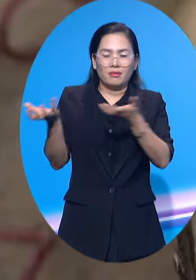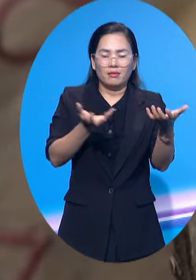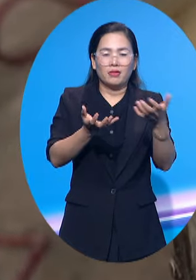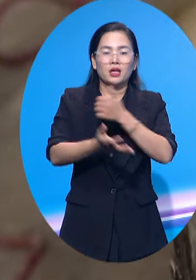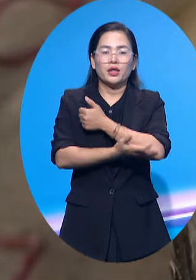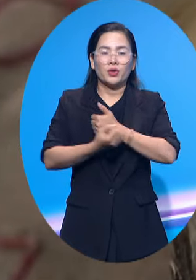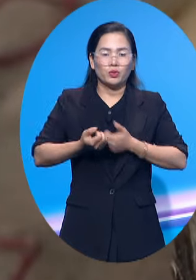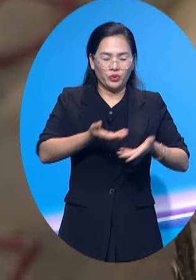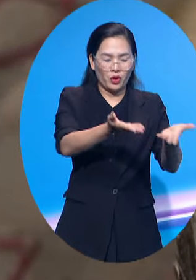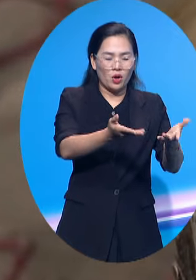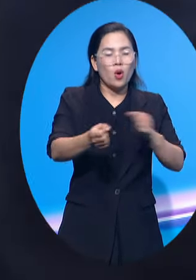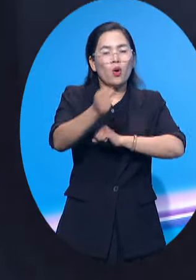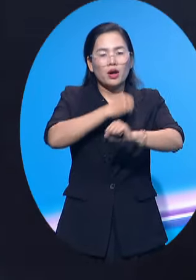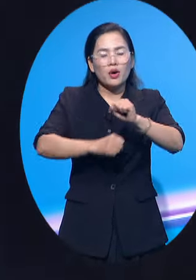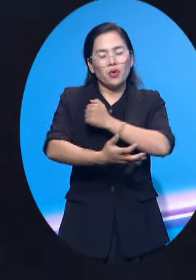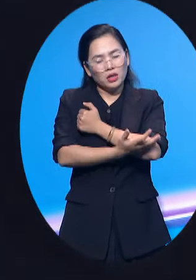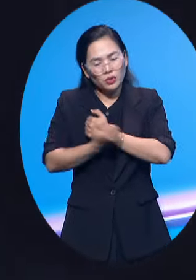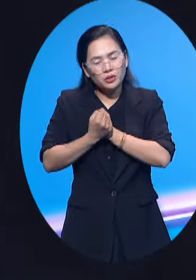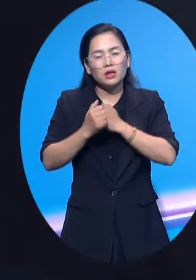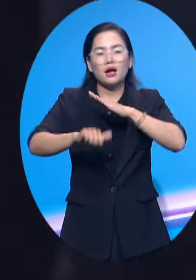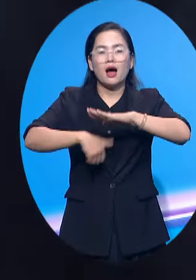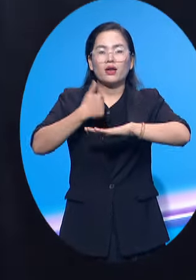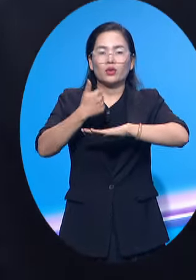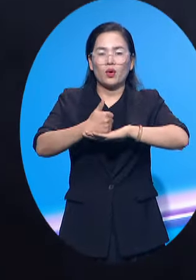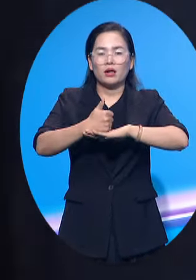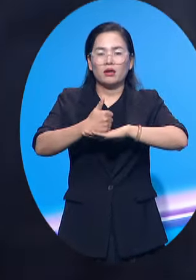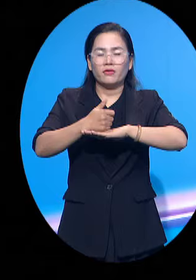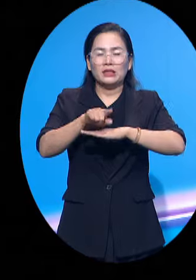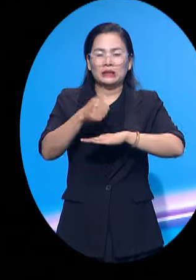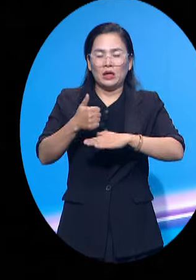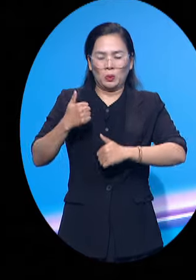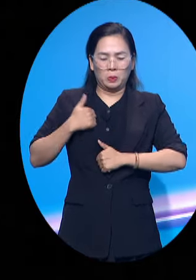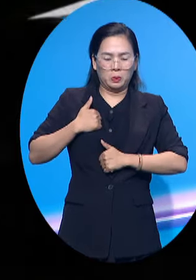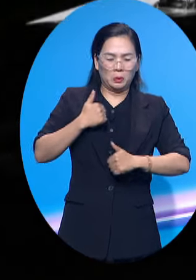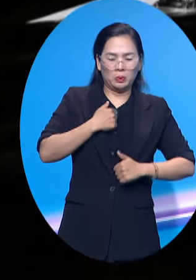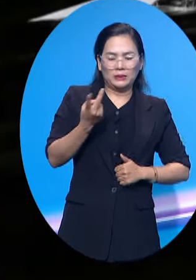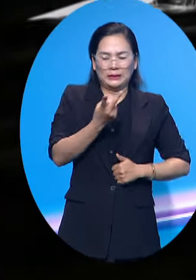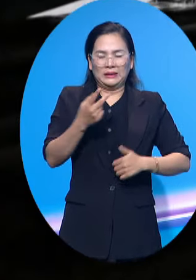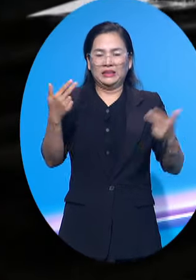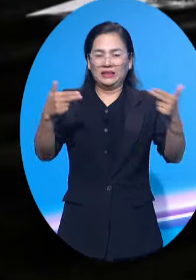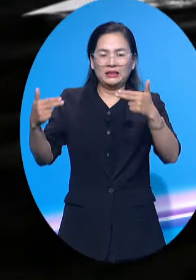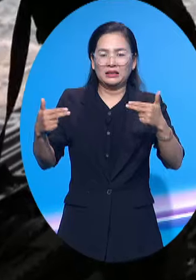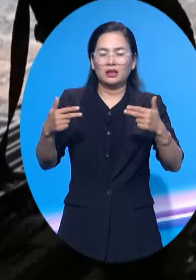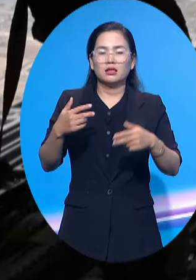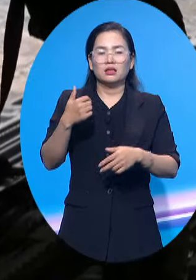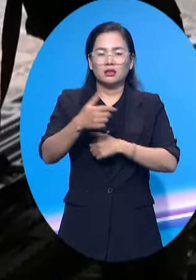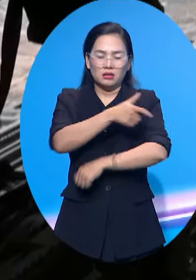Gaza, nhằm giúp hoạt động cứu trợ diễn ra an toàn hơn sau các vụ tấn công khiến nhiều nhân viên thiệt mạng thời gian qua. Liên